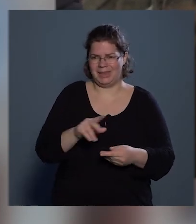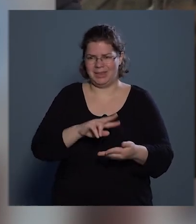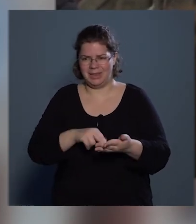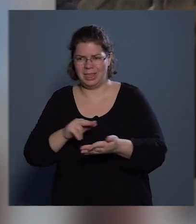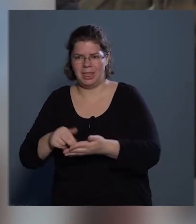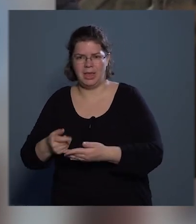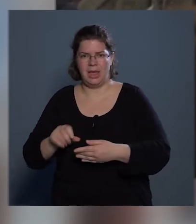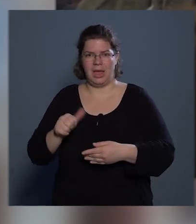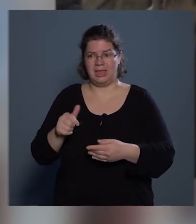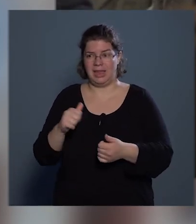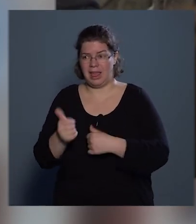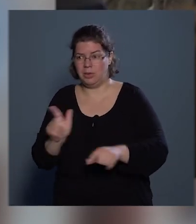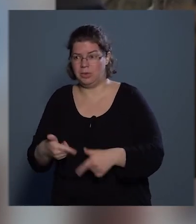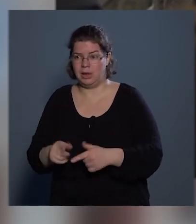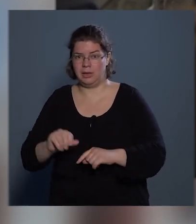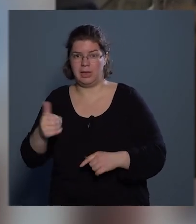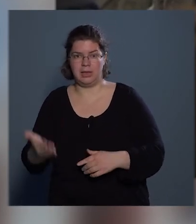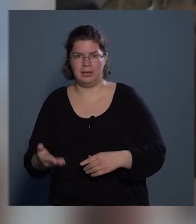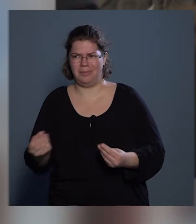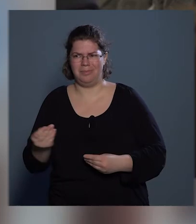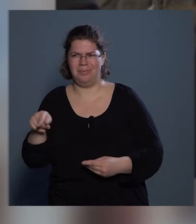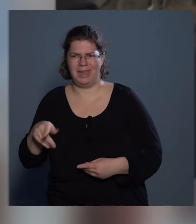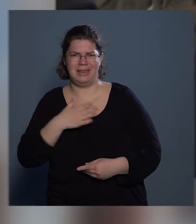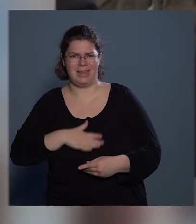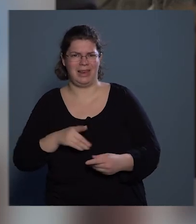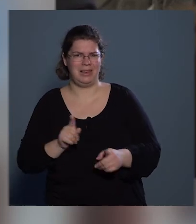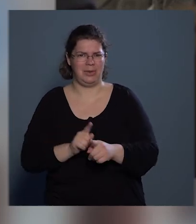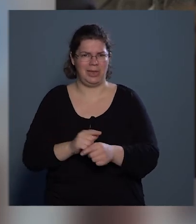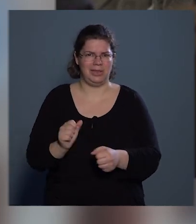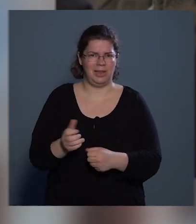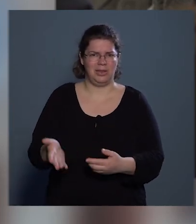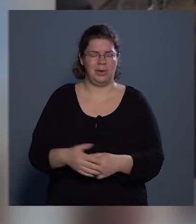előnytelen az egyiknek, akkor azt miért szeretné olyan nagyon.